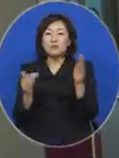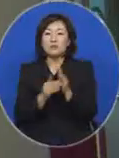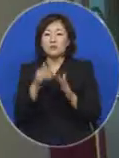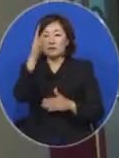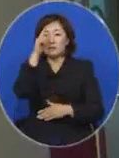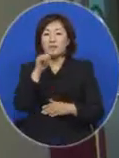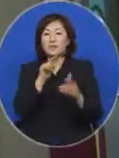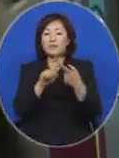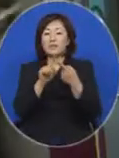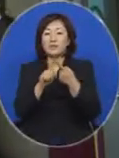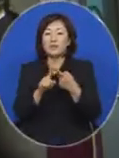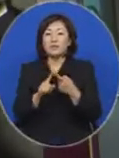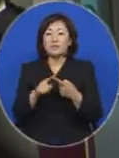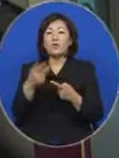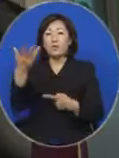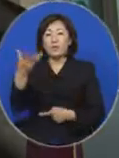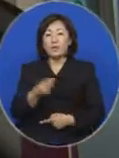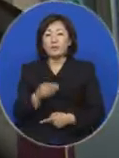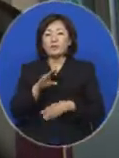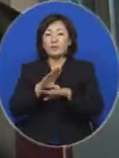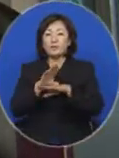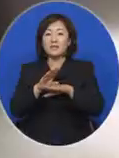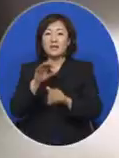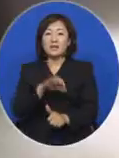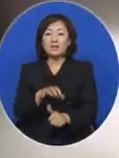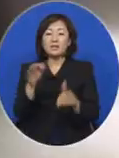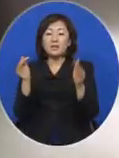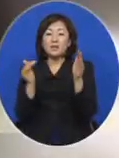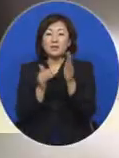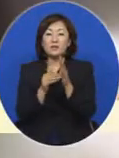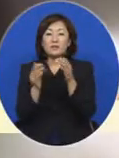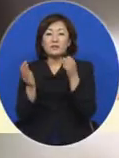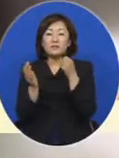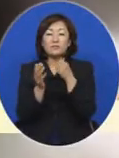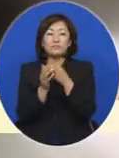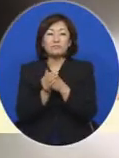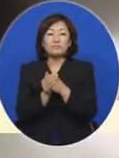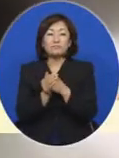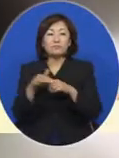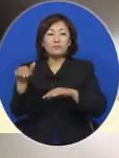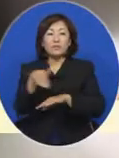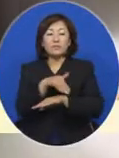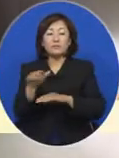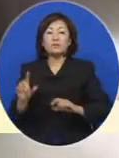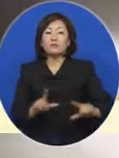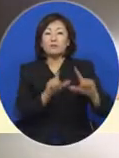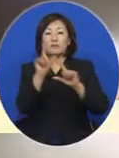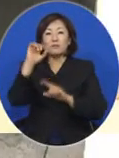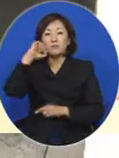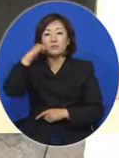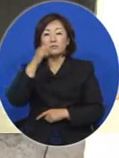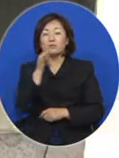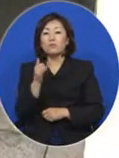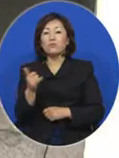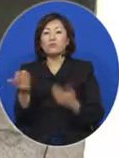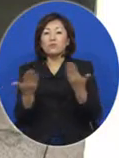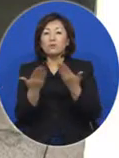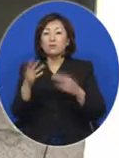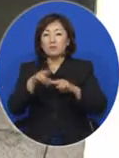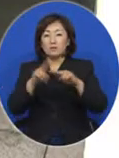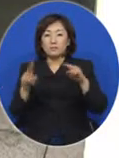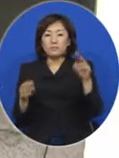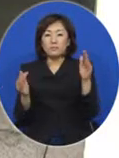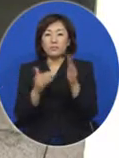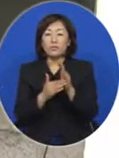위해 렌트카를 빌려 타고 다녔습니다. 생활이 안 돼서 그랬습니다. 다니던 직장에서 폐업을 하게 되었고요.